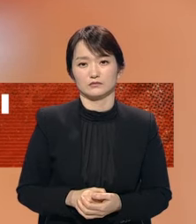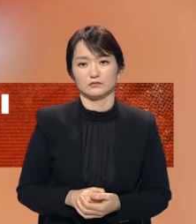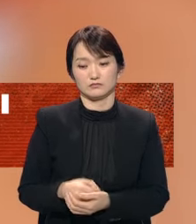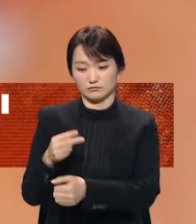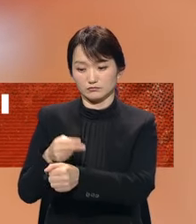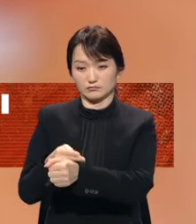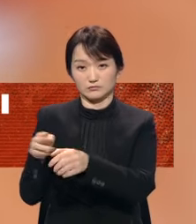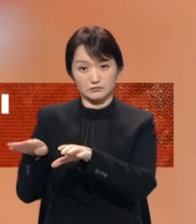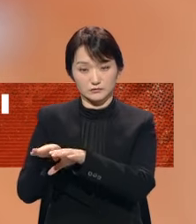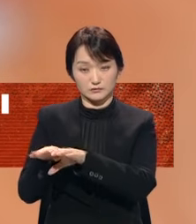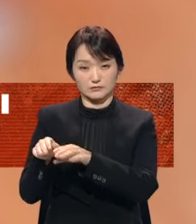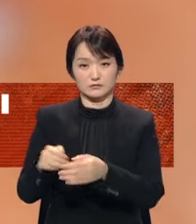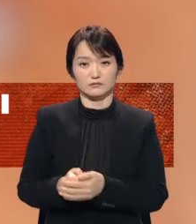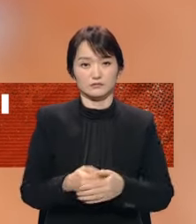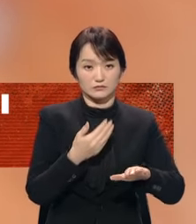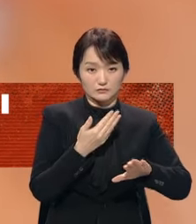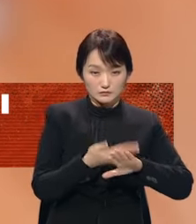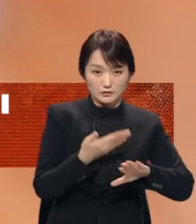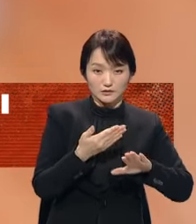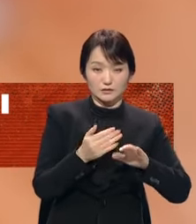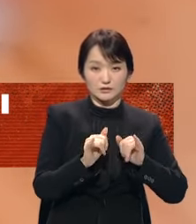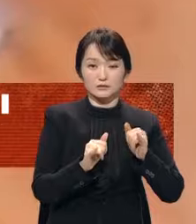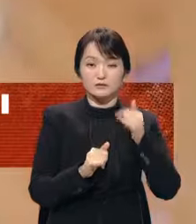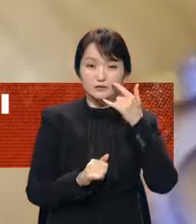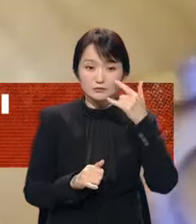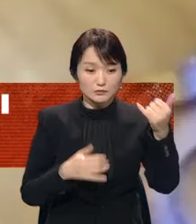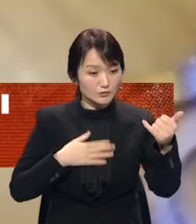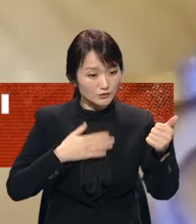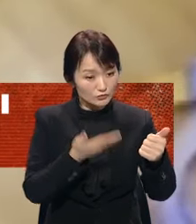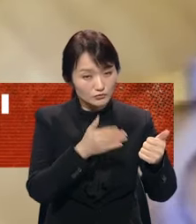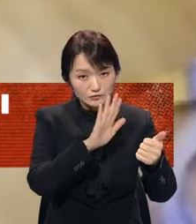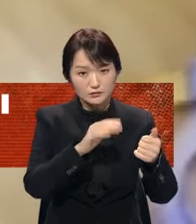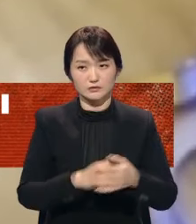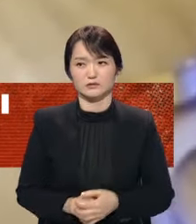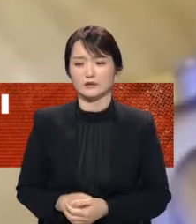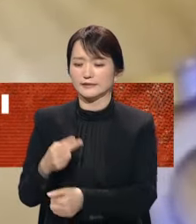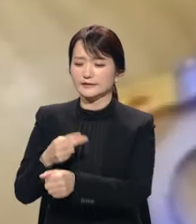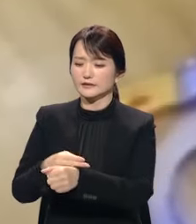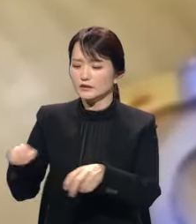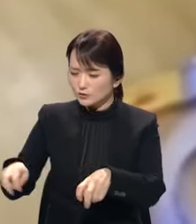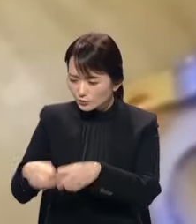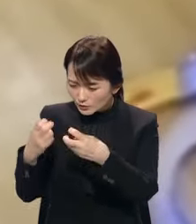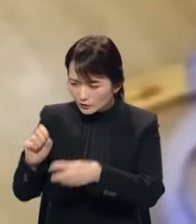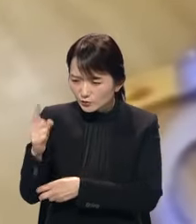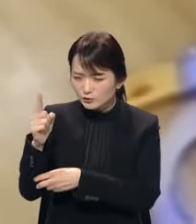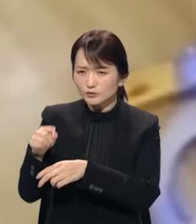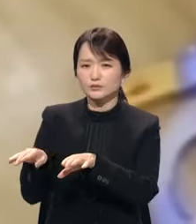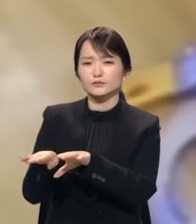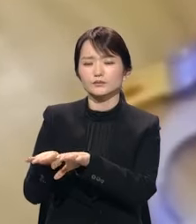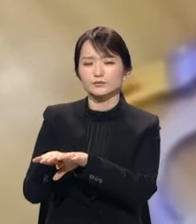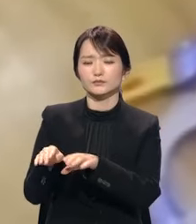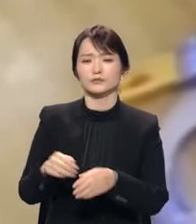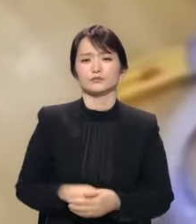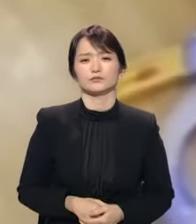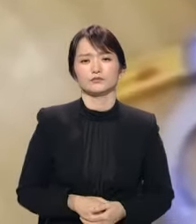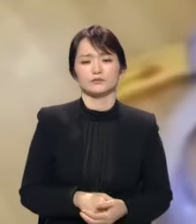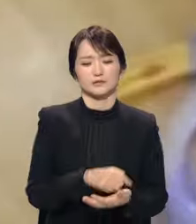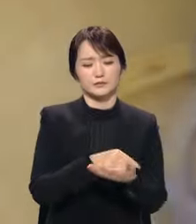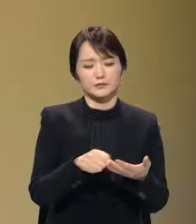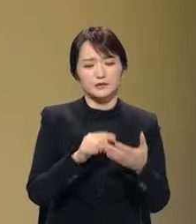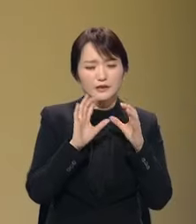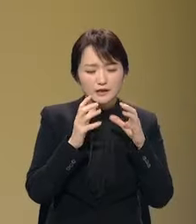나오니까 다른 학부모들에게는 또 그 사실을 알려주지 않았대요. 그냥 우리 선생님이 교통사고로 못 나옵니다. 이렇게 얘기하는 바람에 이 피해